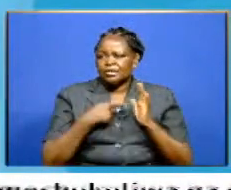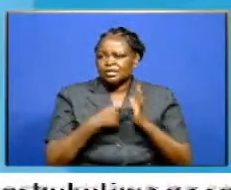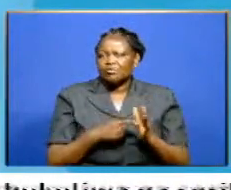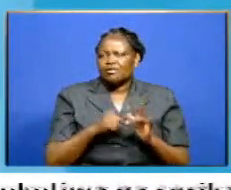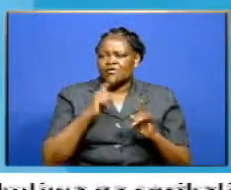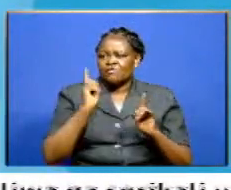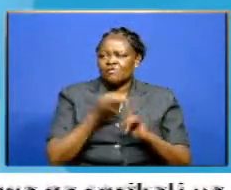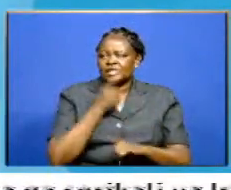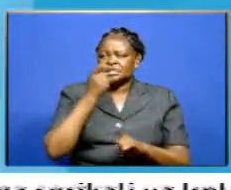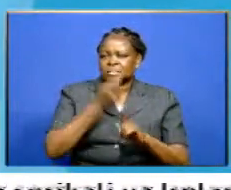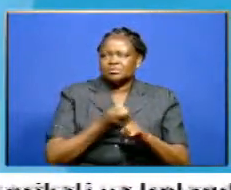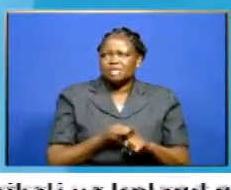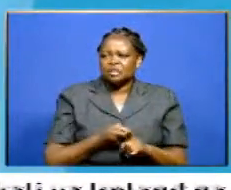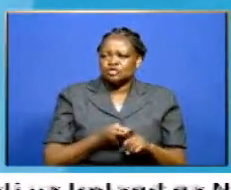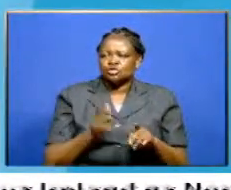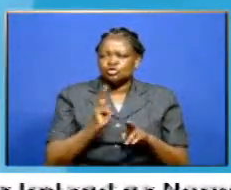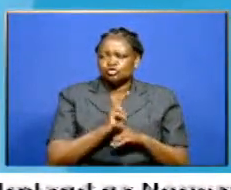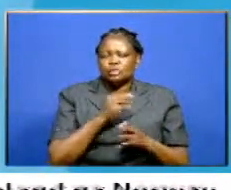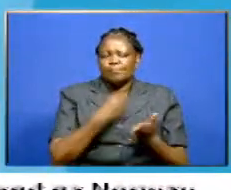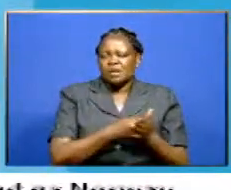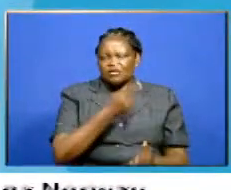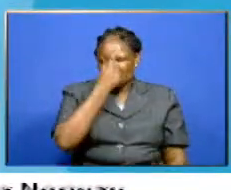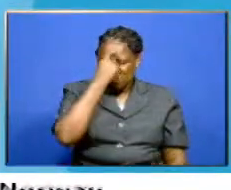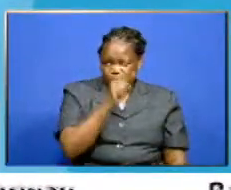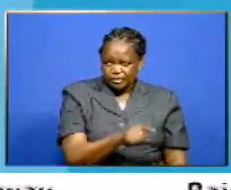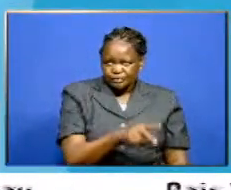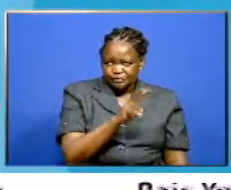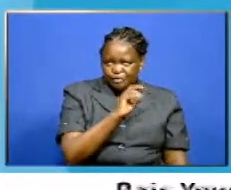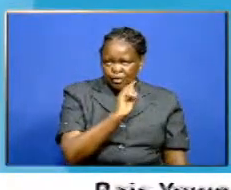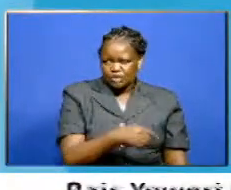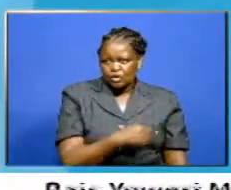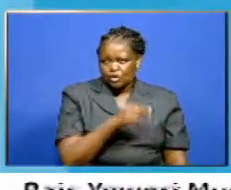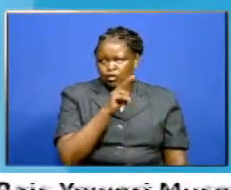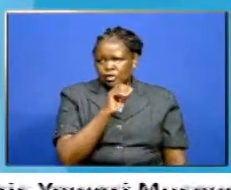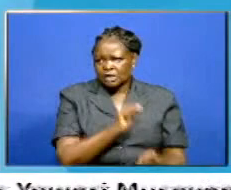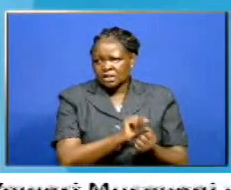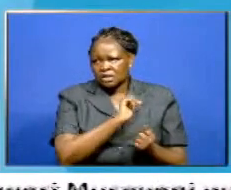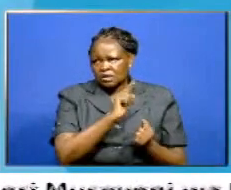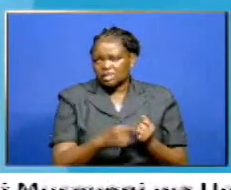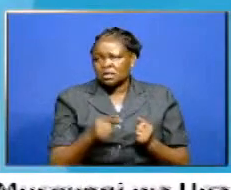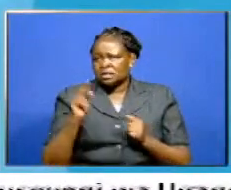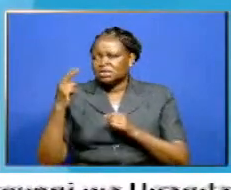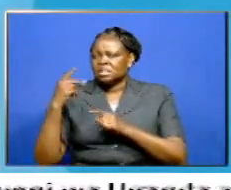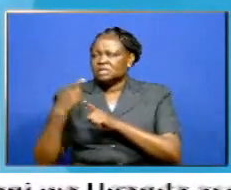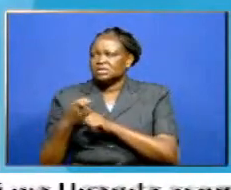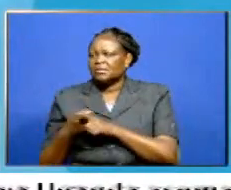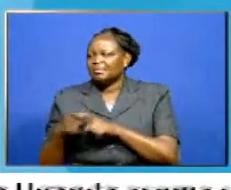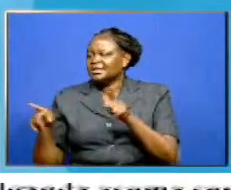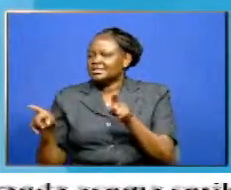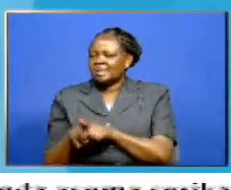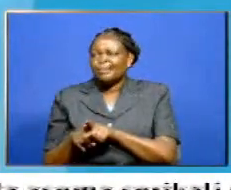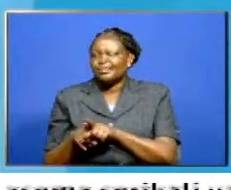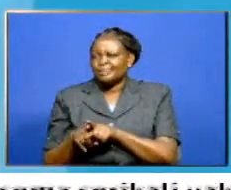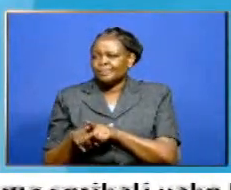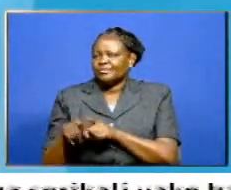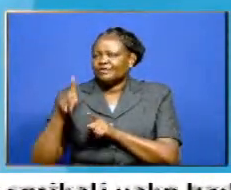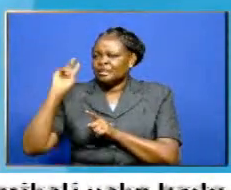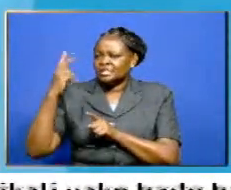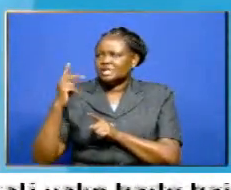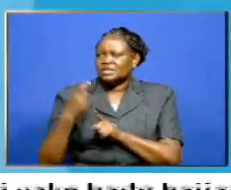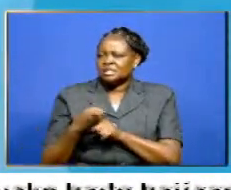1 utatumia pesa za semester 1 kama ni 1020 ama 1010. Ukiingia semester ya pili utatumia kama